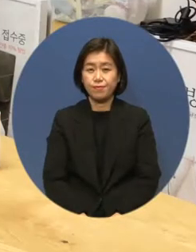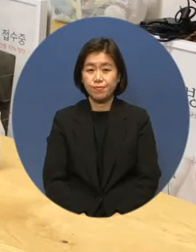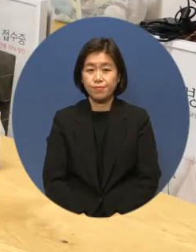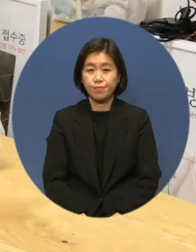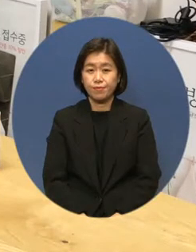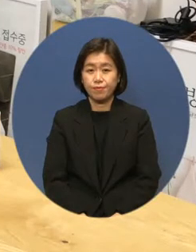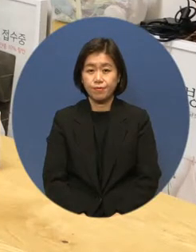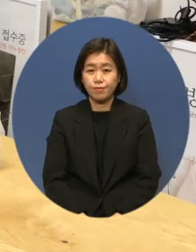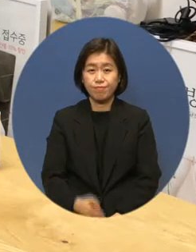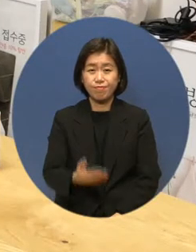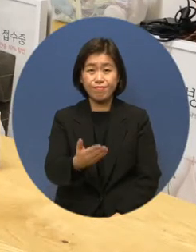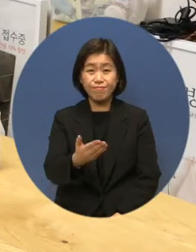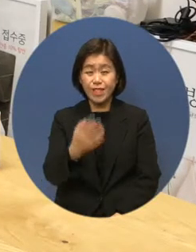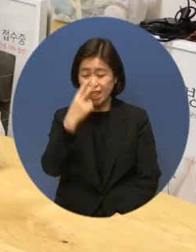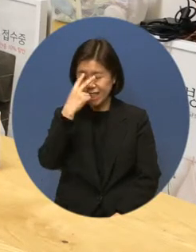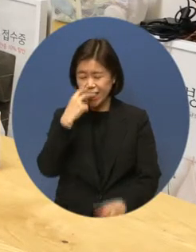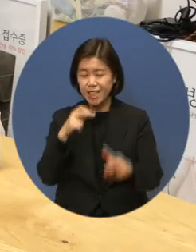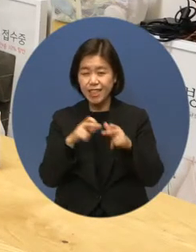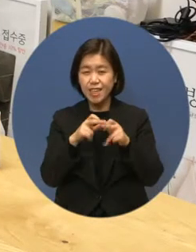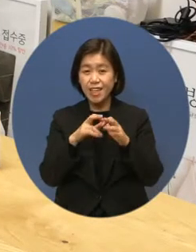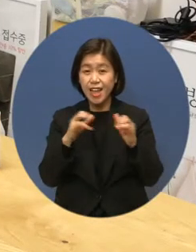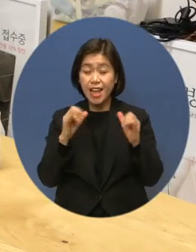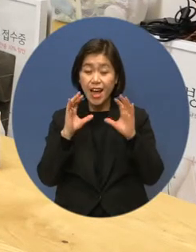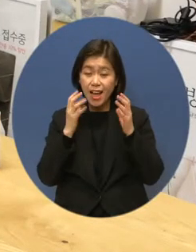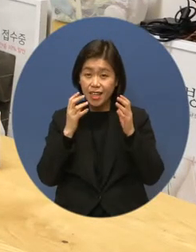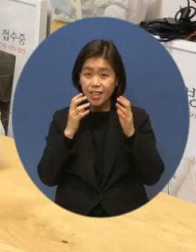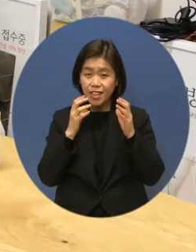혹시 아이들한테 하고 싶은 말이 있다면 어떤 게 있을까요?